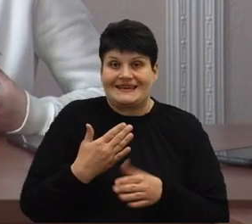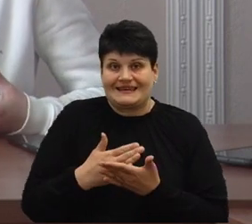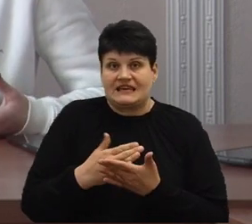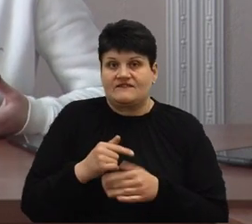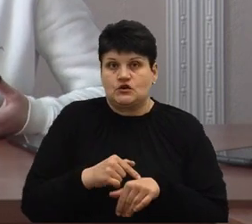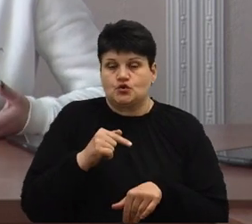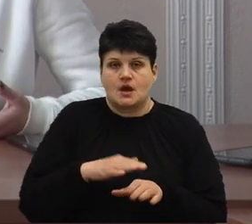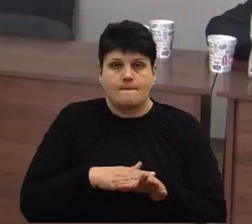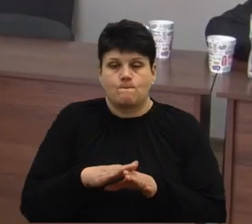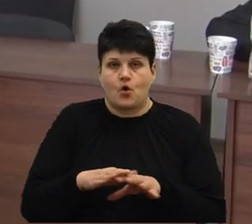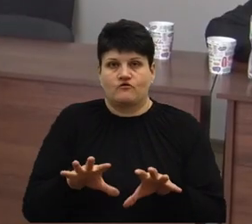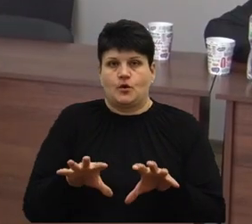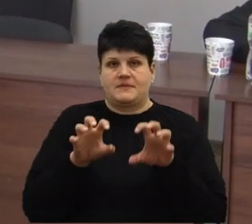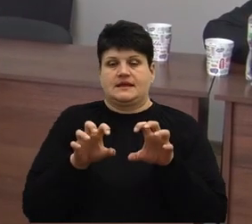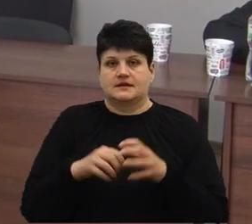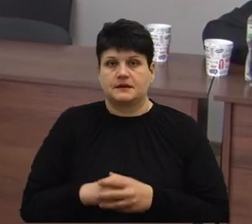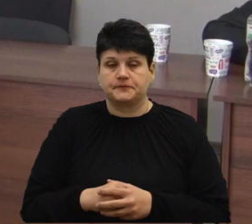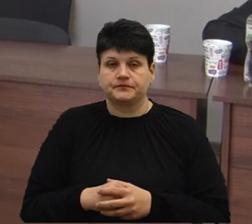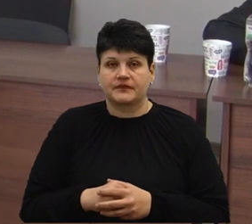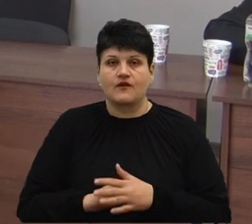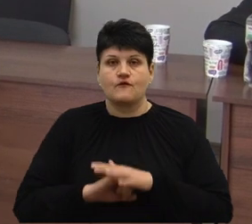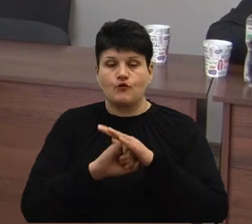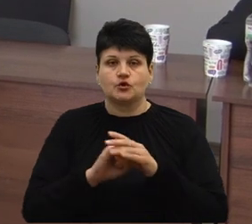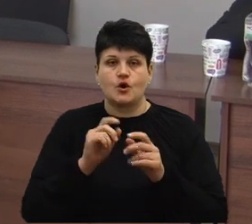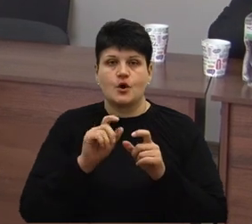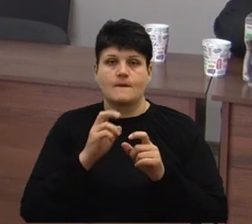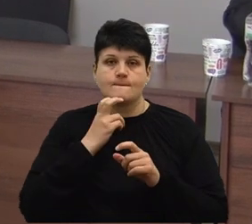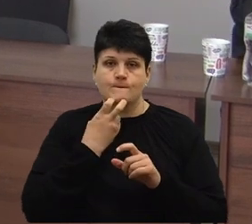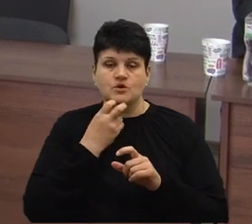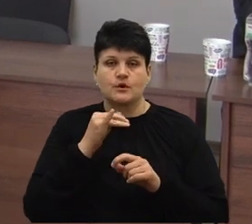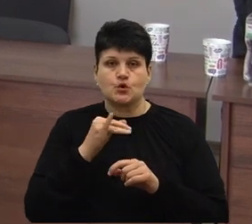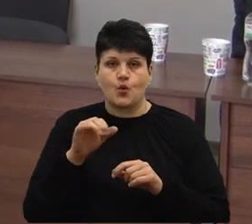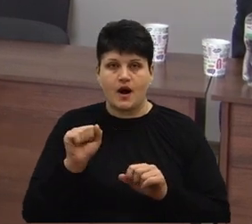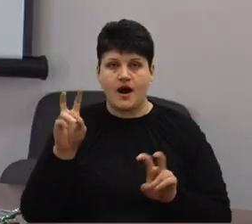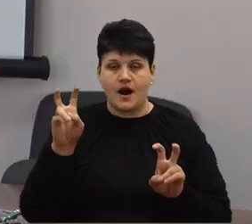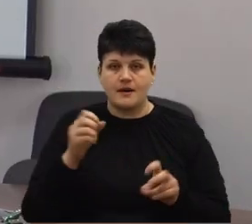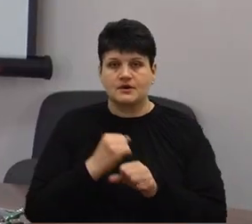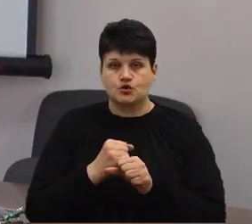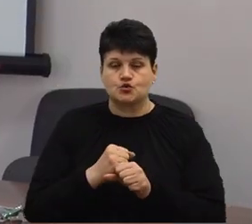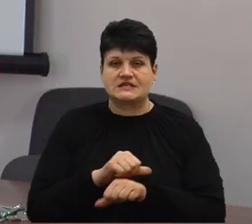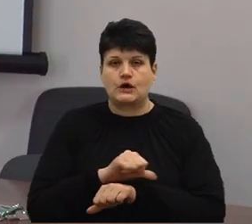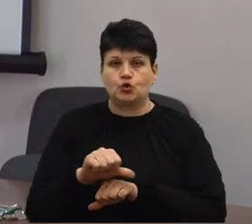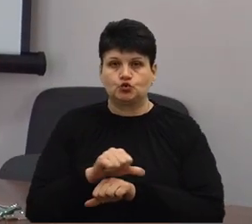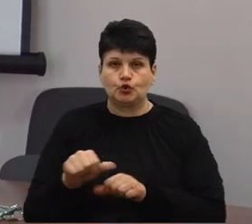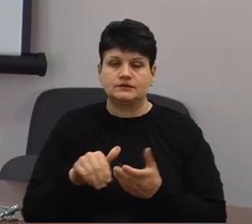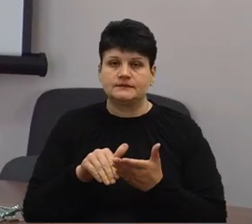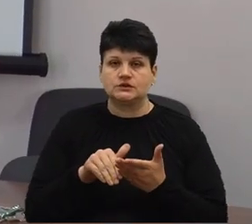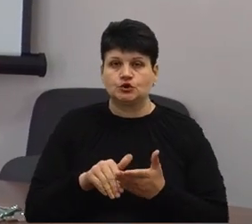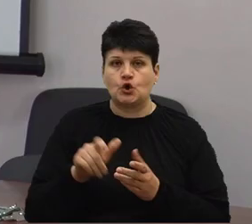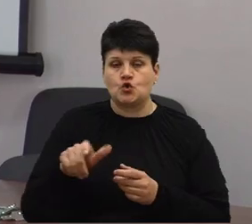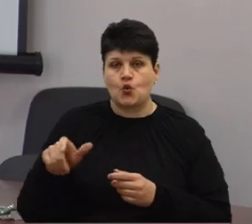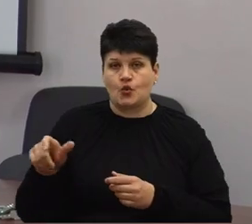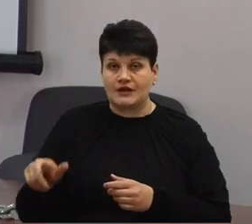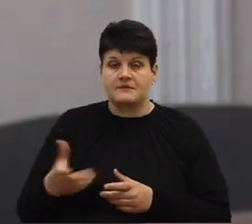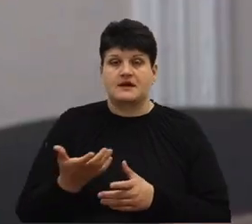повного прийняття фонд посмішка ua співпрацює із закордонами донорами каже його проєктна менеджерка Марія